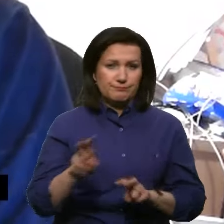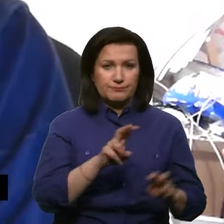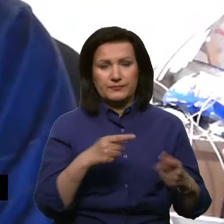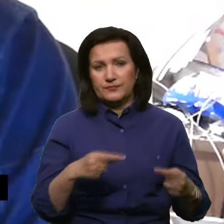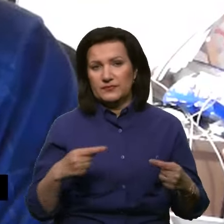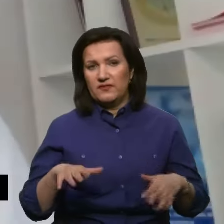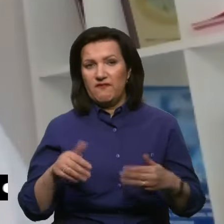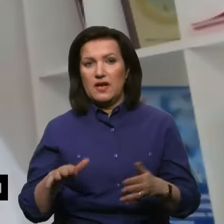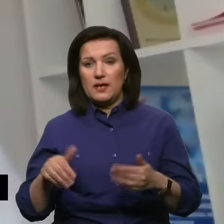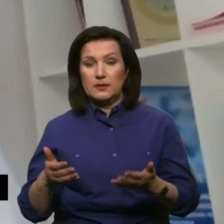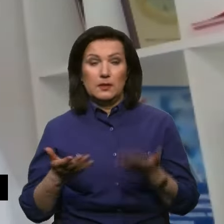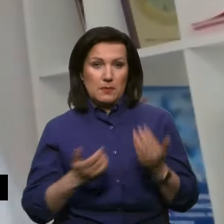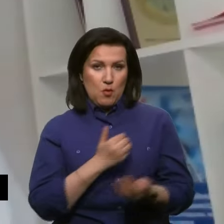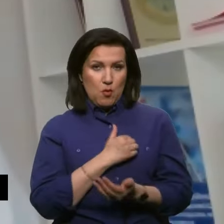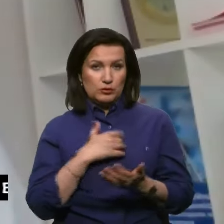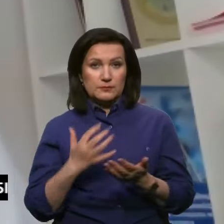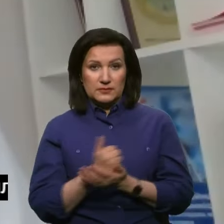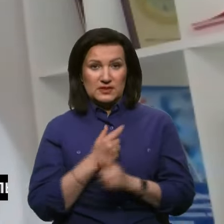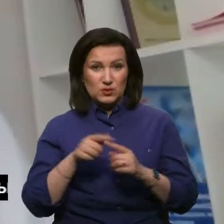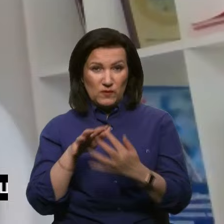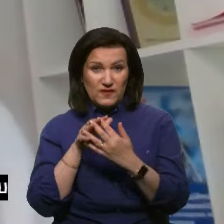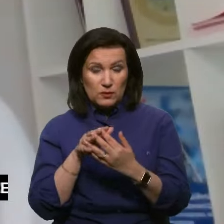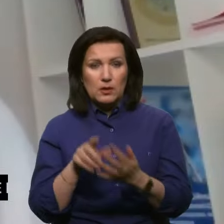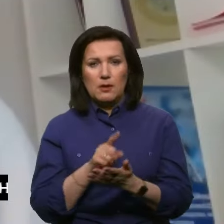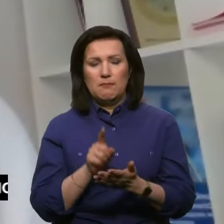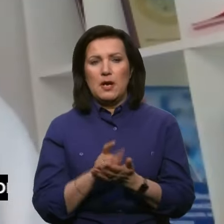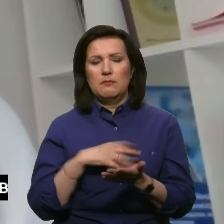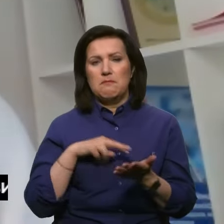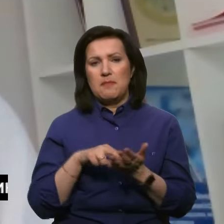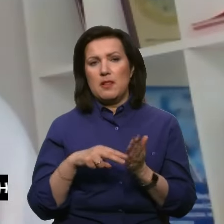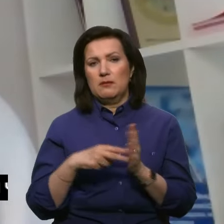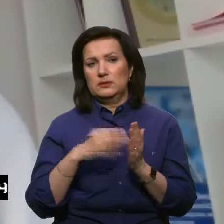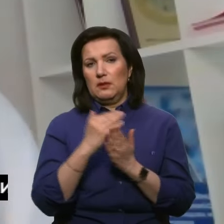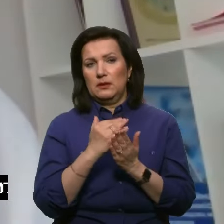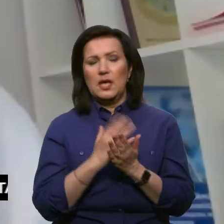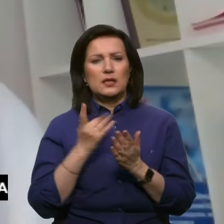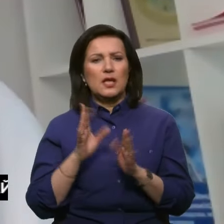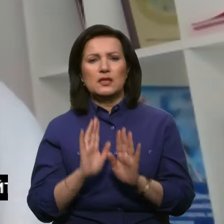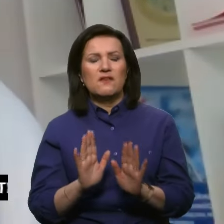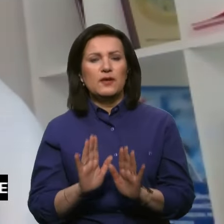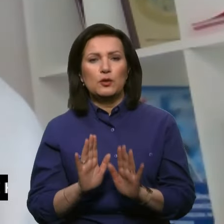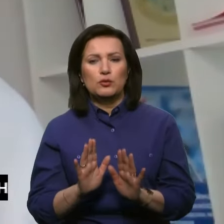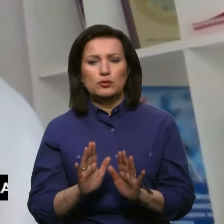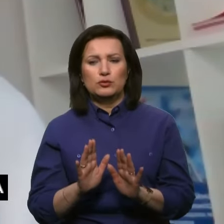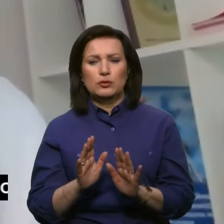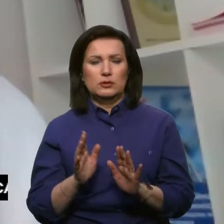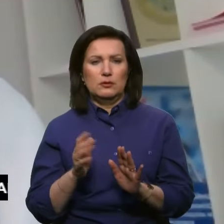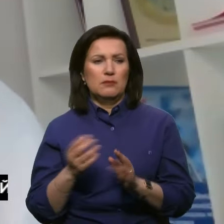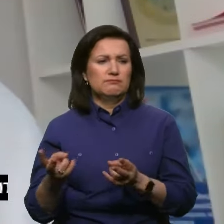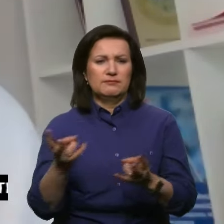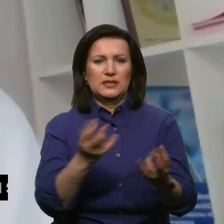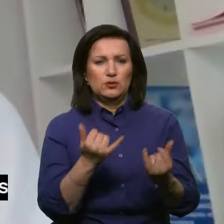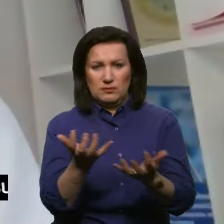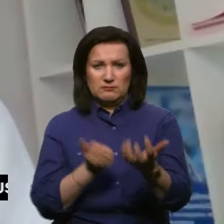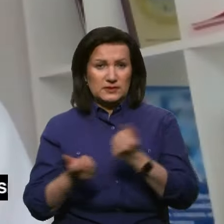різні варіанти. Якщо ми хочемо виграти цю війну, ми маємо мати стратегію. Не виключно перекривати наші потреби, які існують